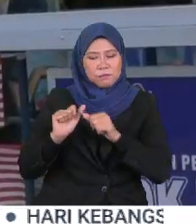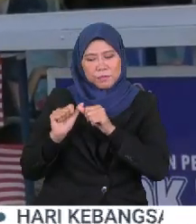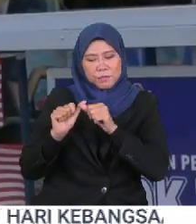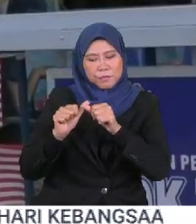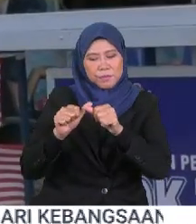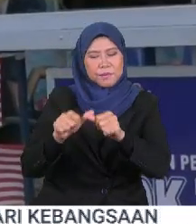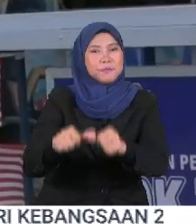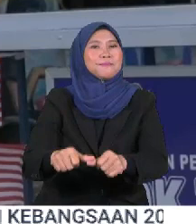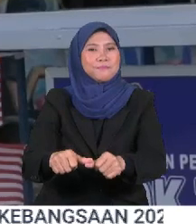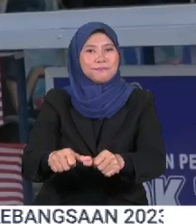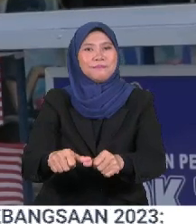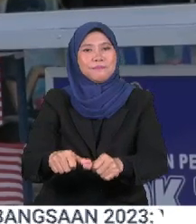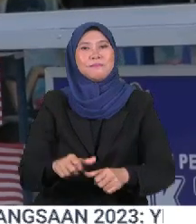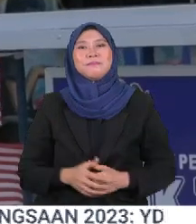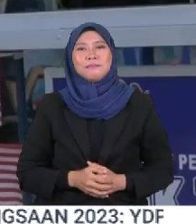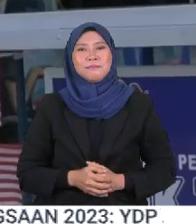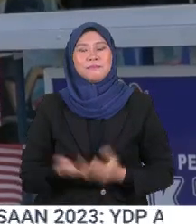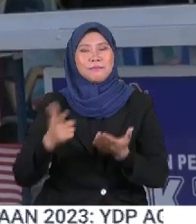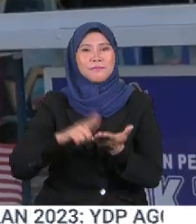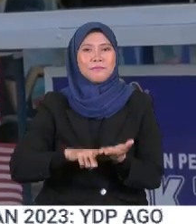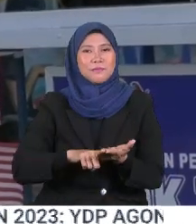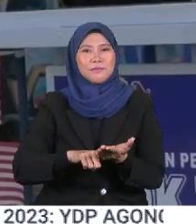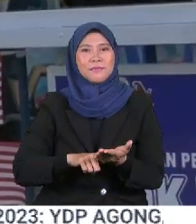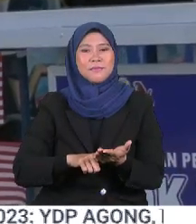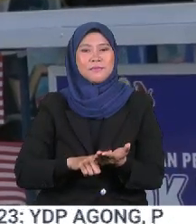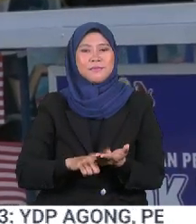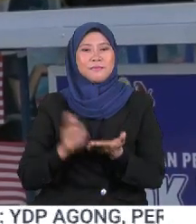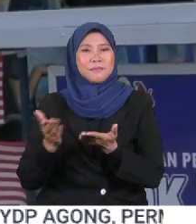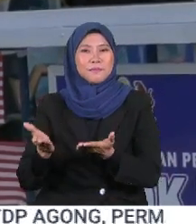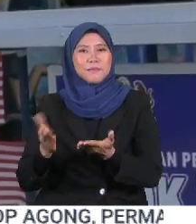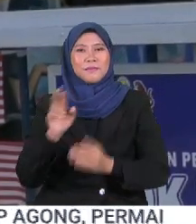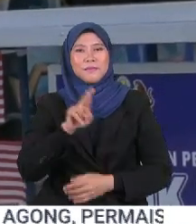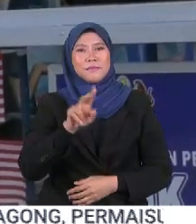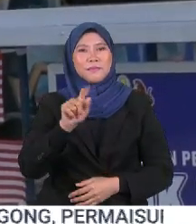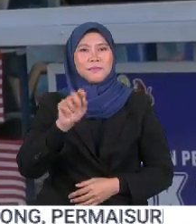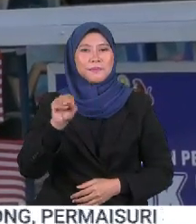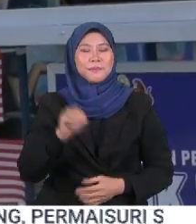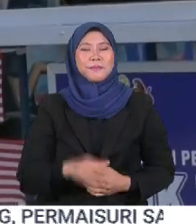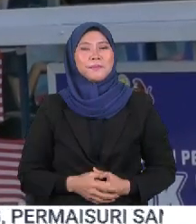sepanjang masa. Sekian laporan Phil Gabriel, RTM.